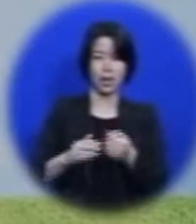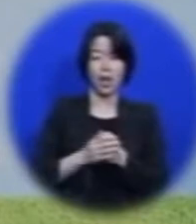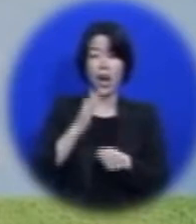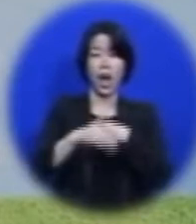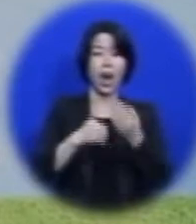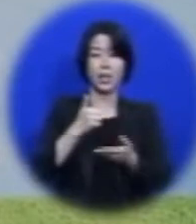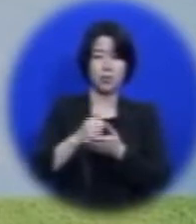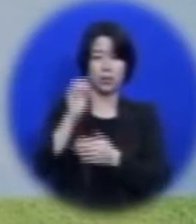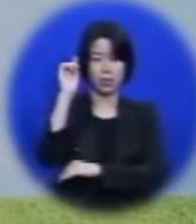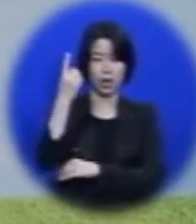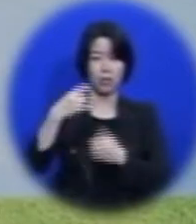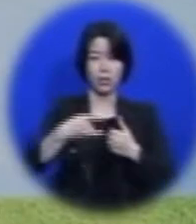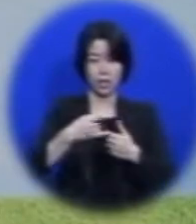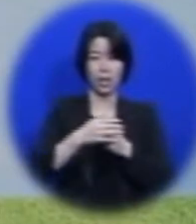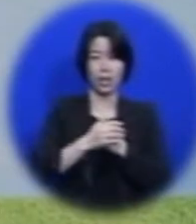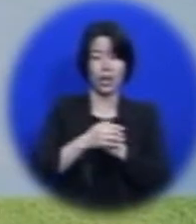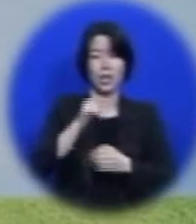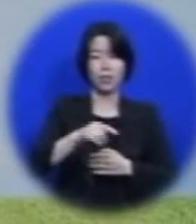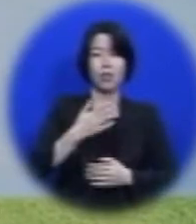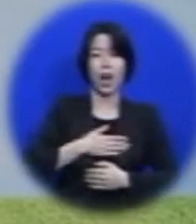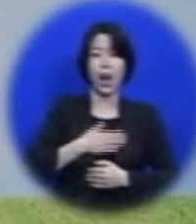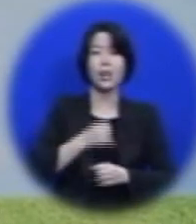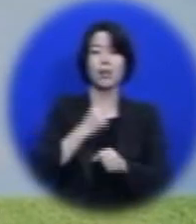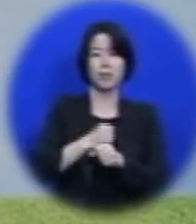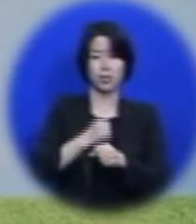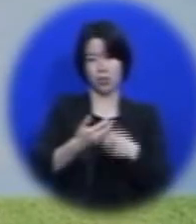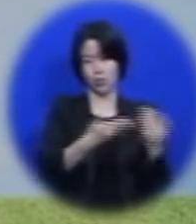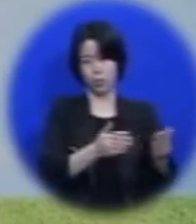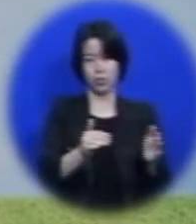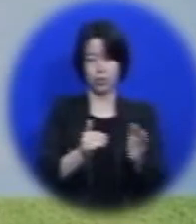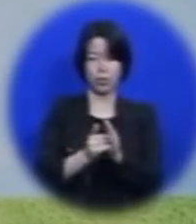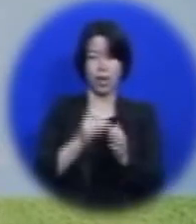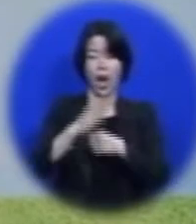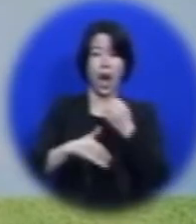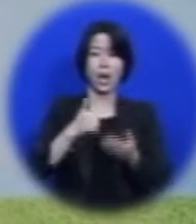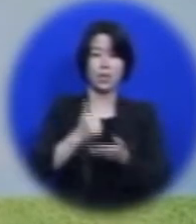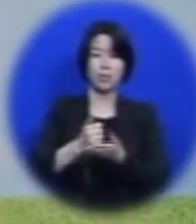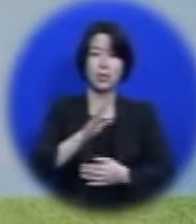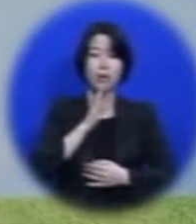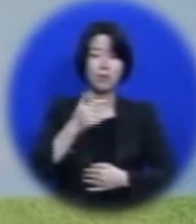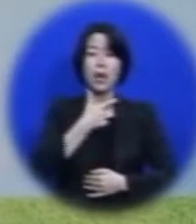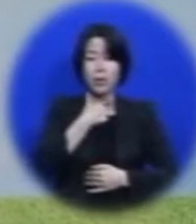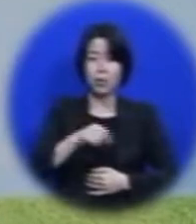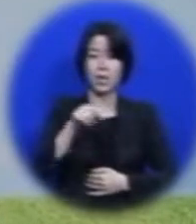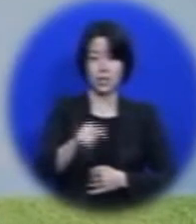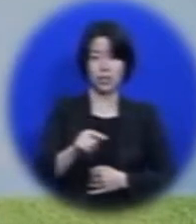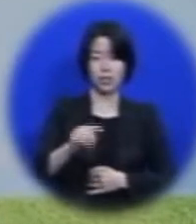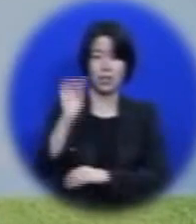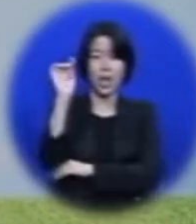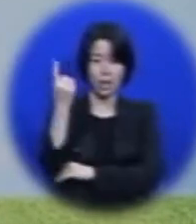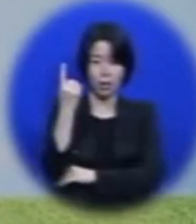하나님은 다윗에게 그걸 알게 하셨어요. 하나님이 정말 원하시는 것은 다윗이 지은 죄를